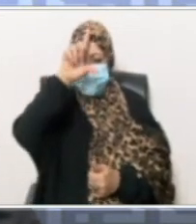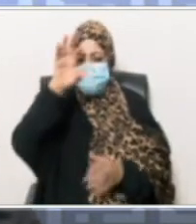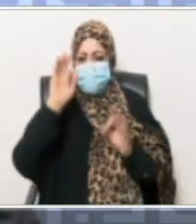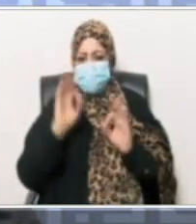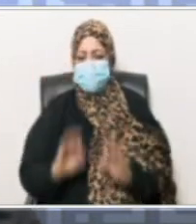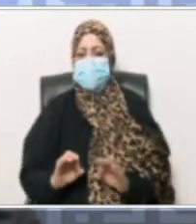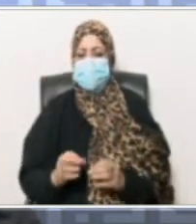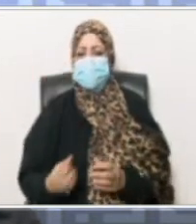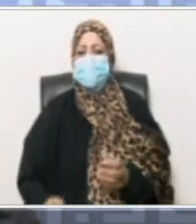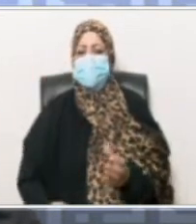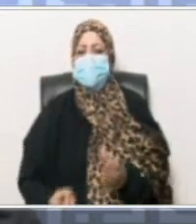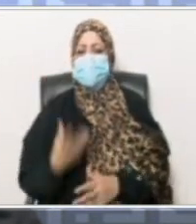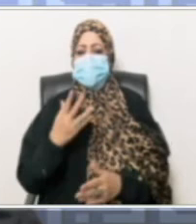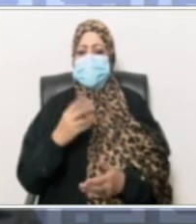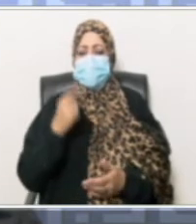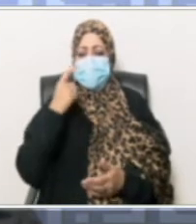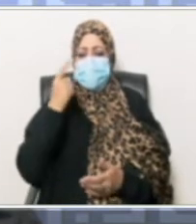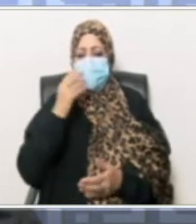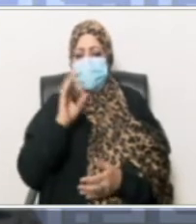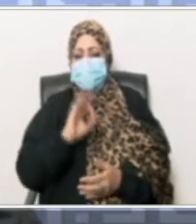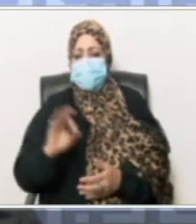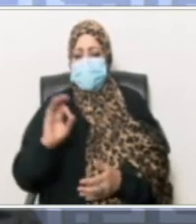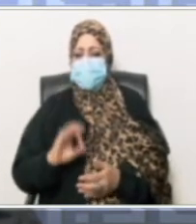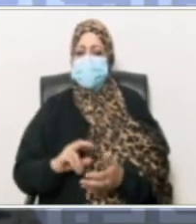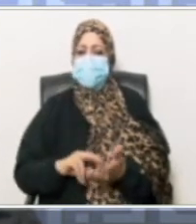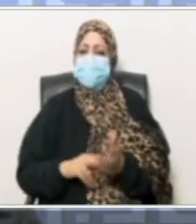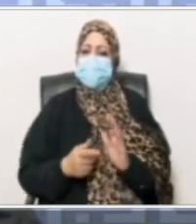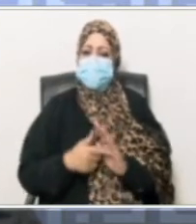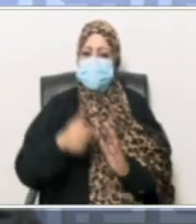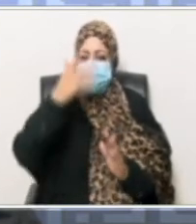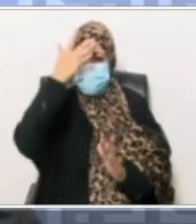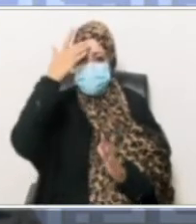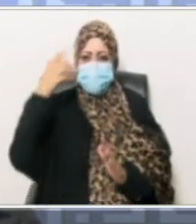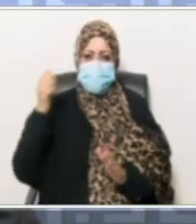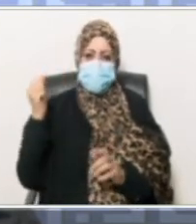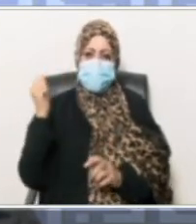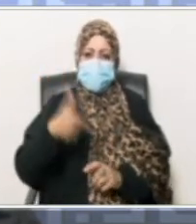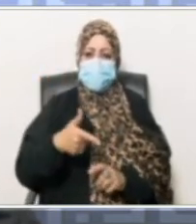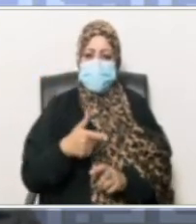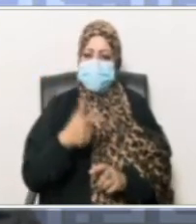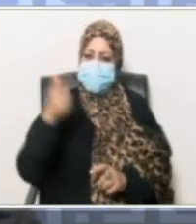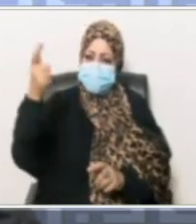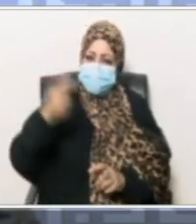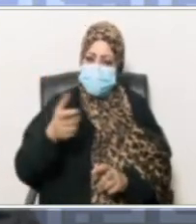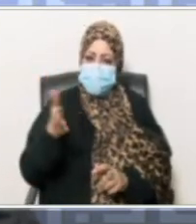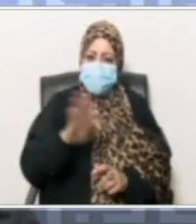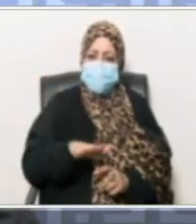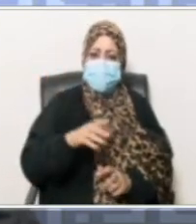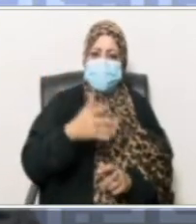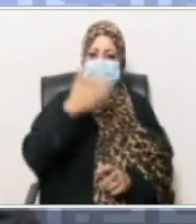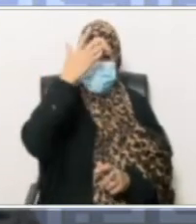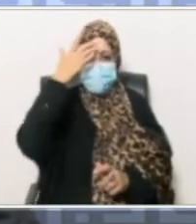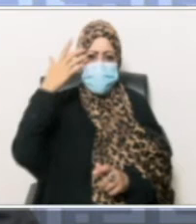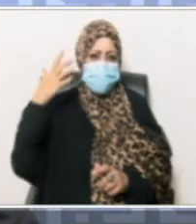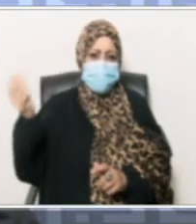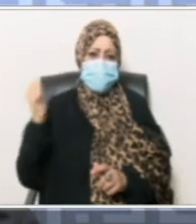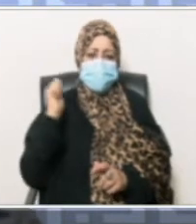أورثهم العلماء، وجعل من بعدهم العلماء، وجعل طاعته وطاعة